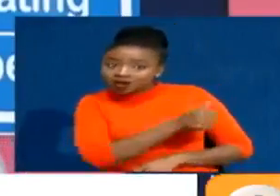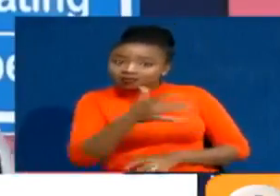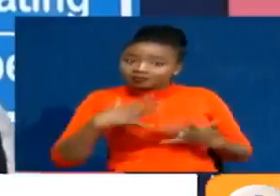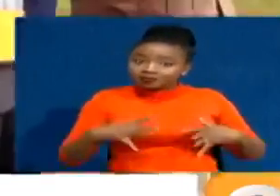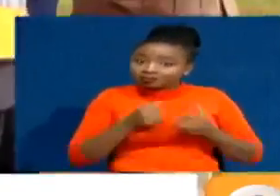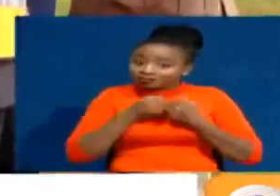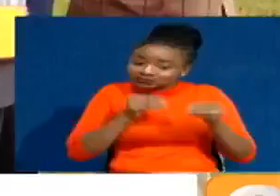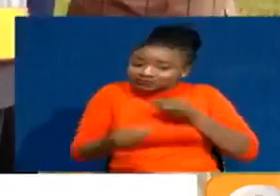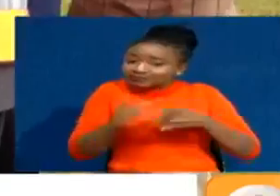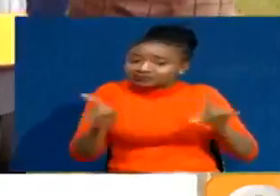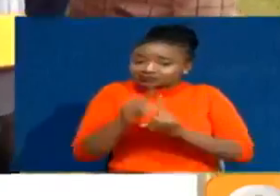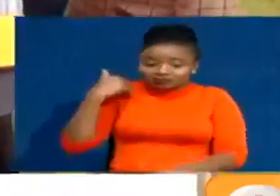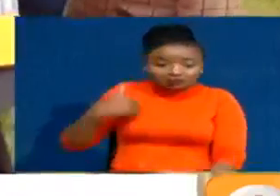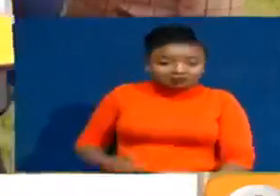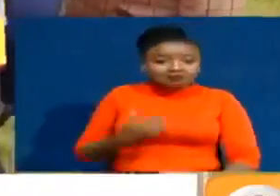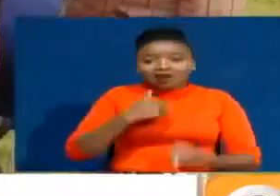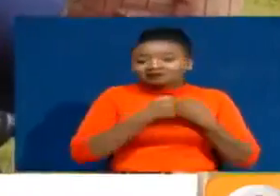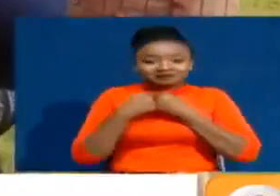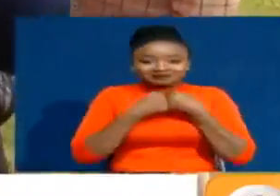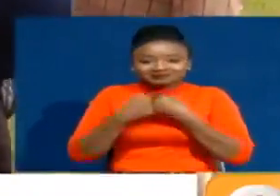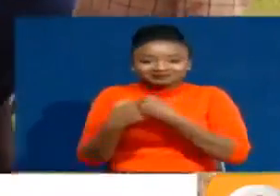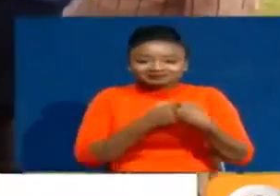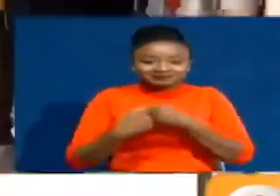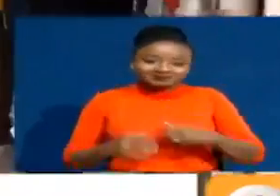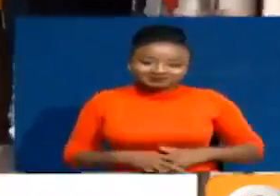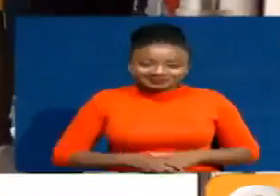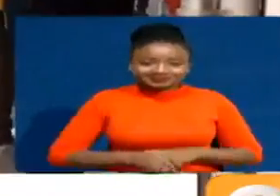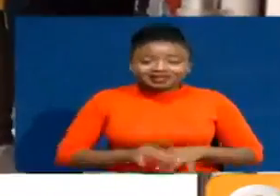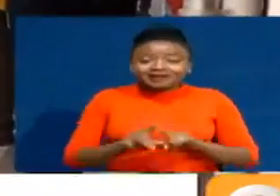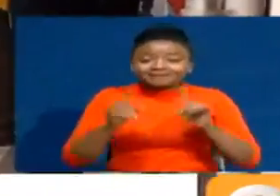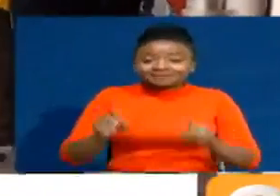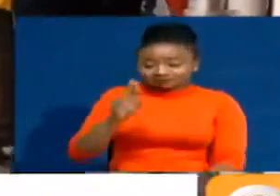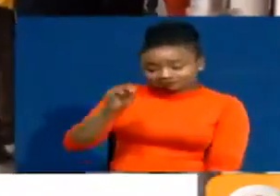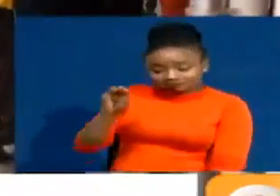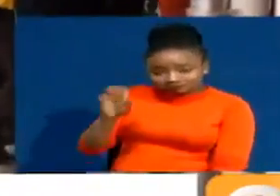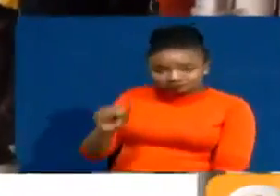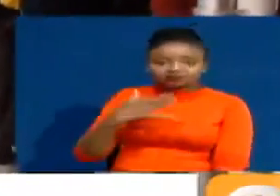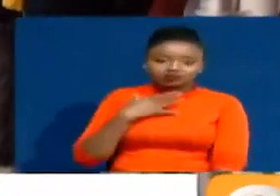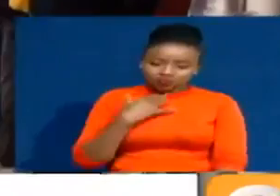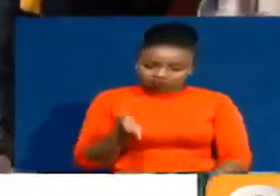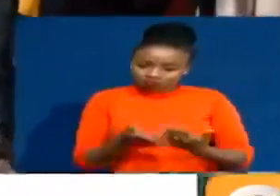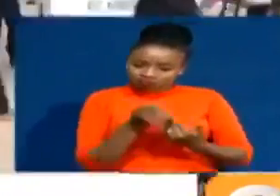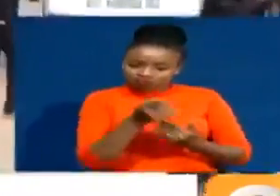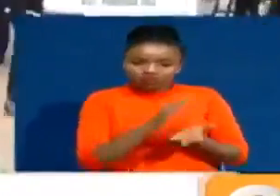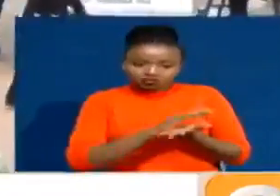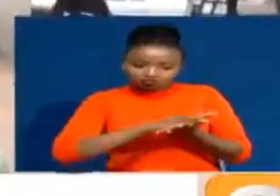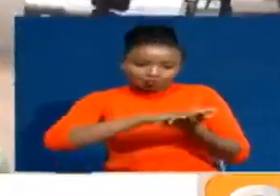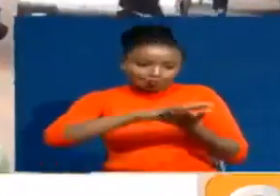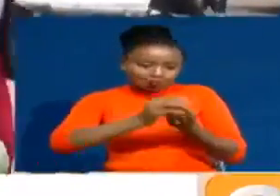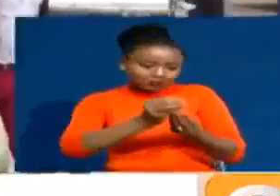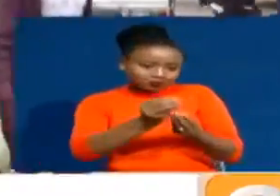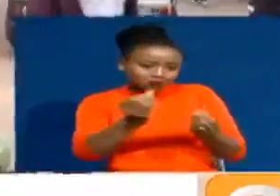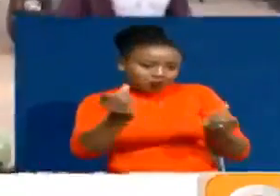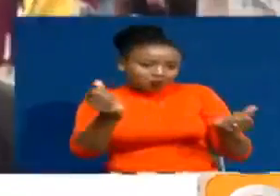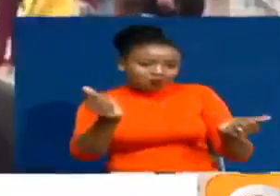wanapata challenge kubwa sana. Hata hivyo, NMS inasema iko mbioni kulainisha mambo kabla ya stendi hii kuanza